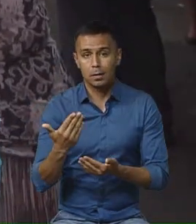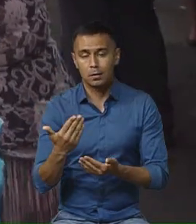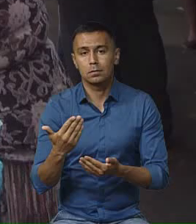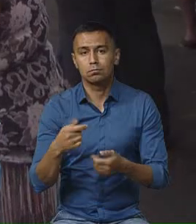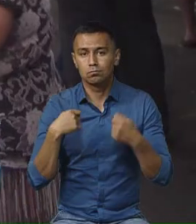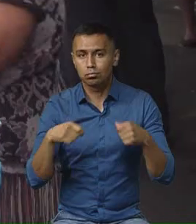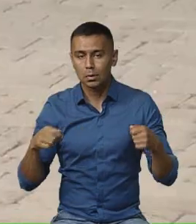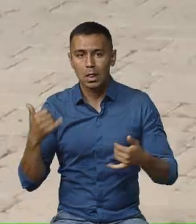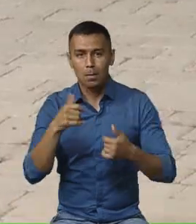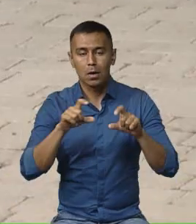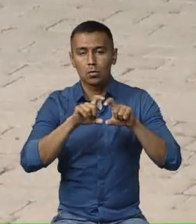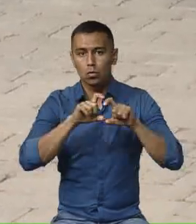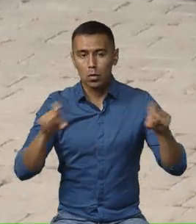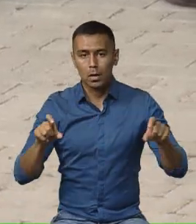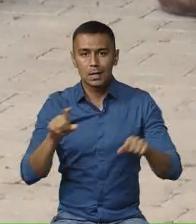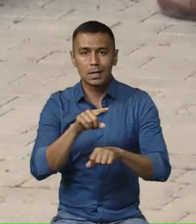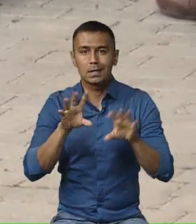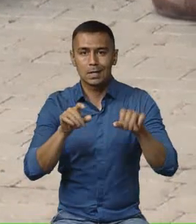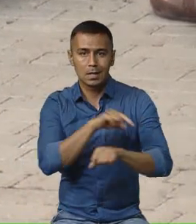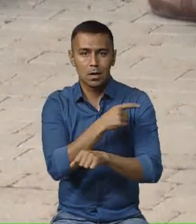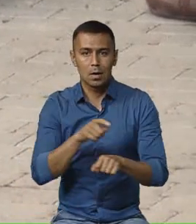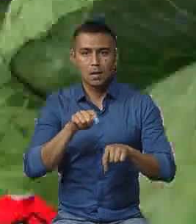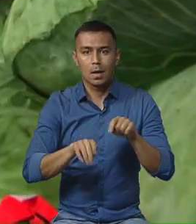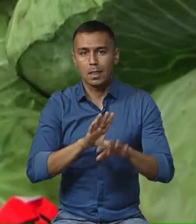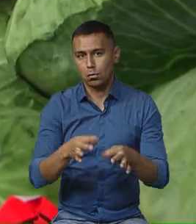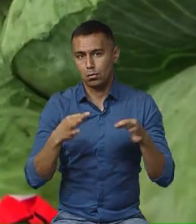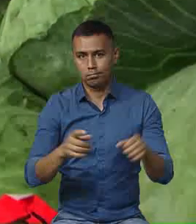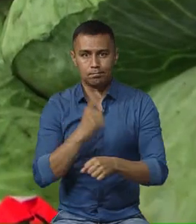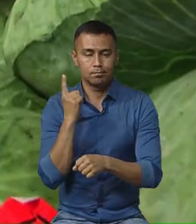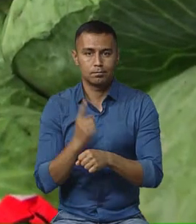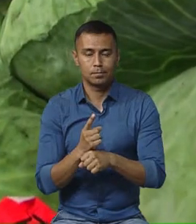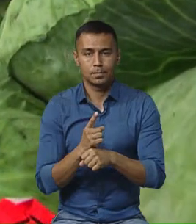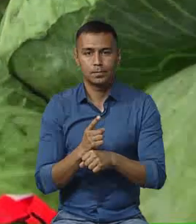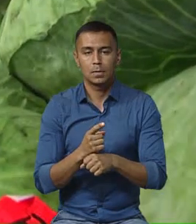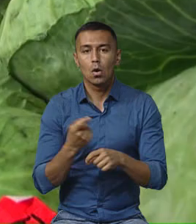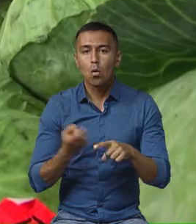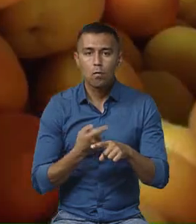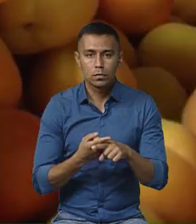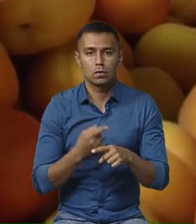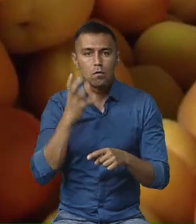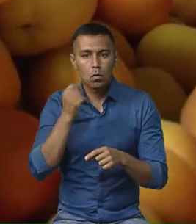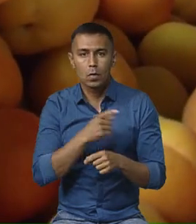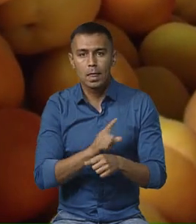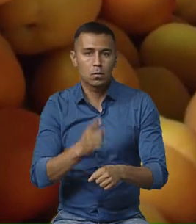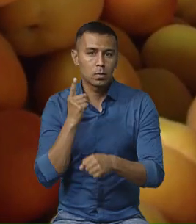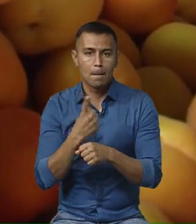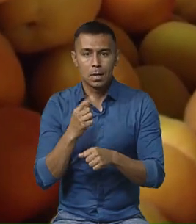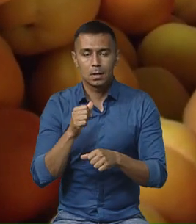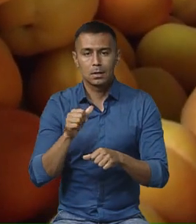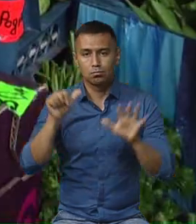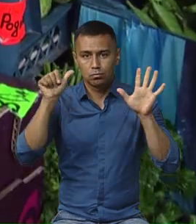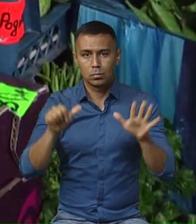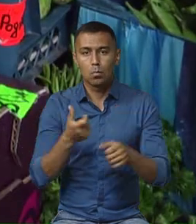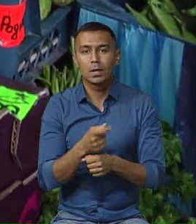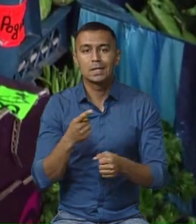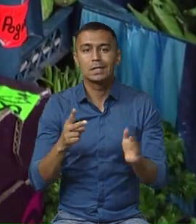продажу лабораторії ветеринарно-санітарної експертизи не допускають. Наприклад, до овочів і фруктів у нас не допущено за перше півріччя понад 7